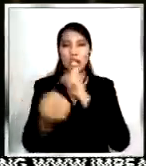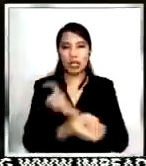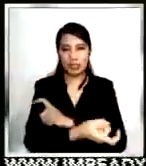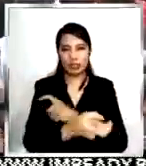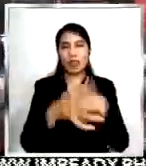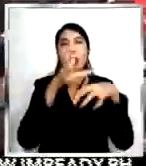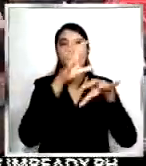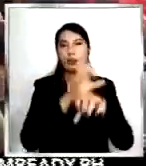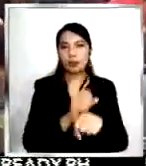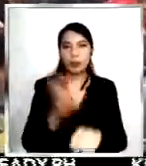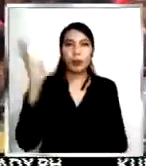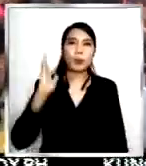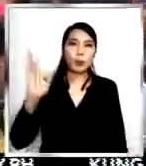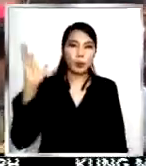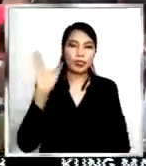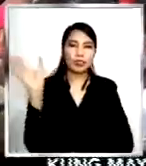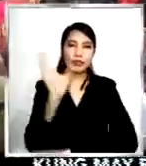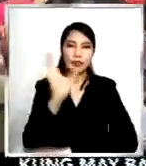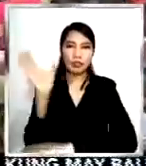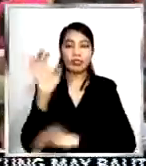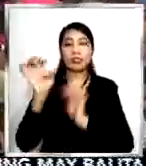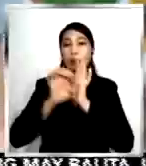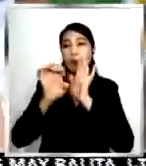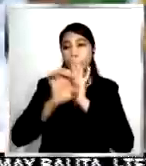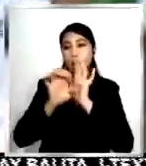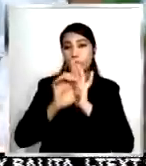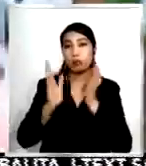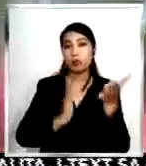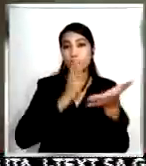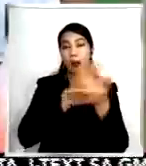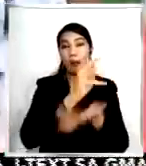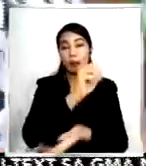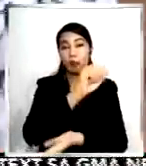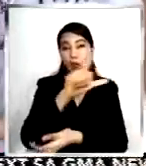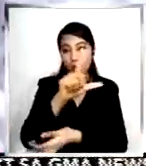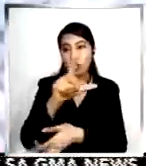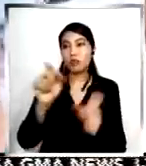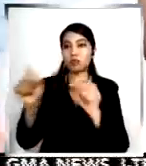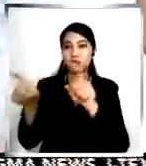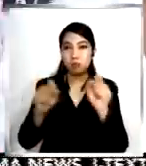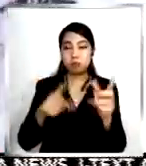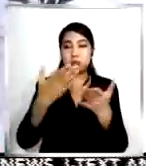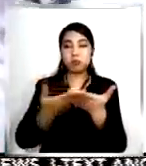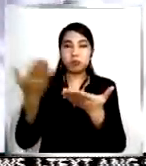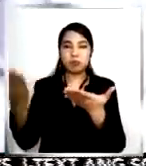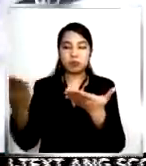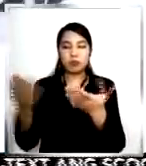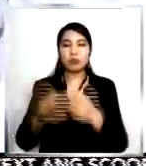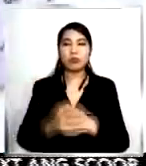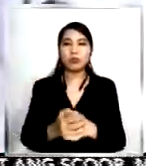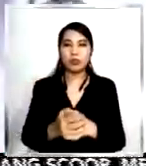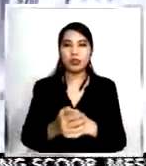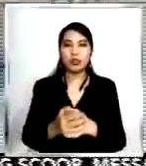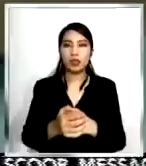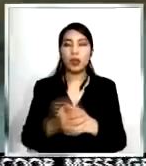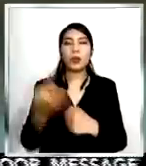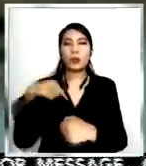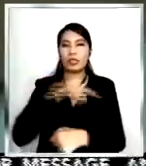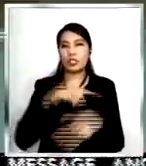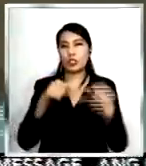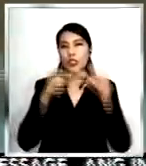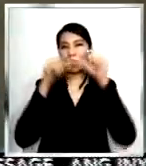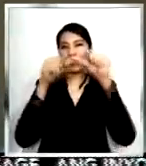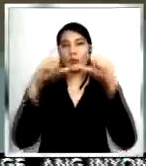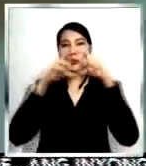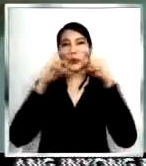sa malls at pamimili sa mga bazaar at tiyangge. Asahan na raw ang patuloy na pagsusuot ng face mask, face shield, palagi